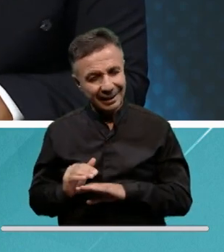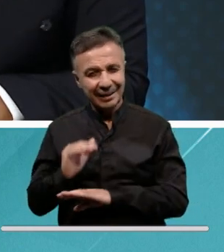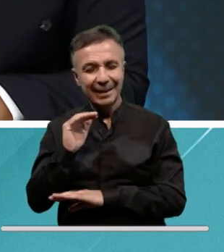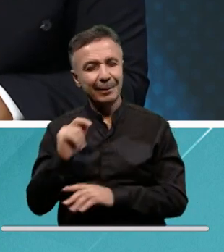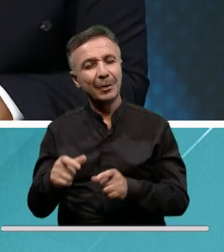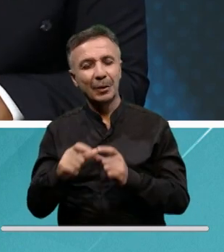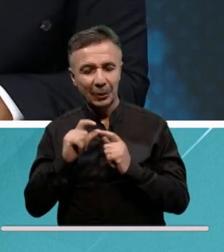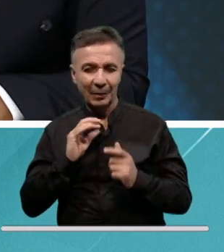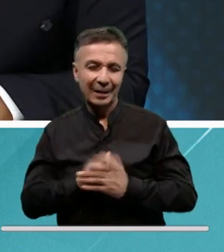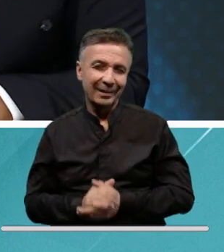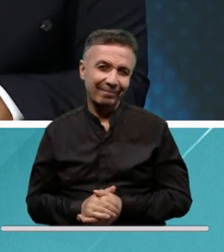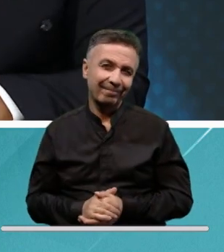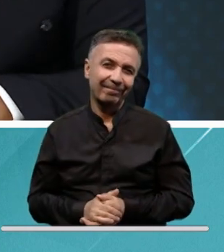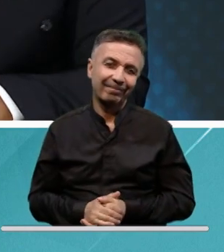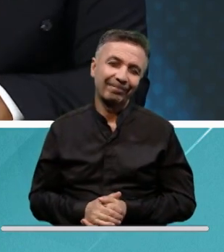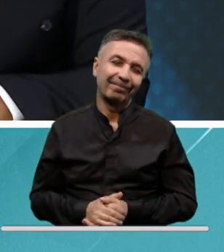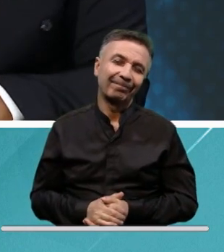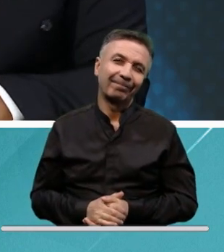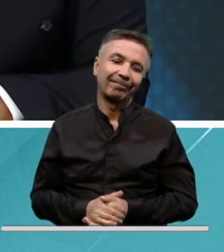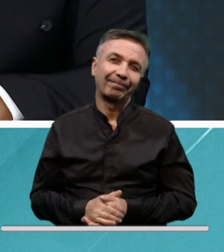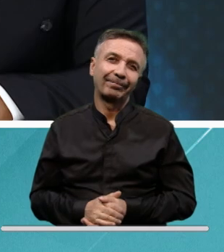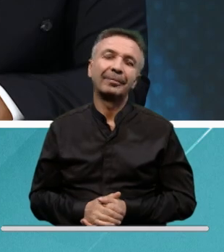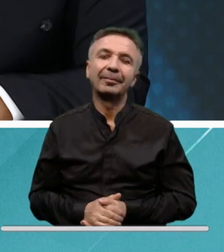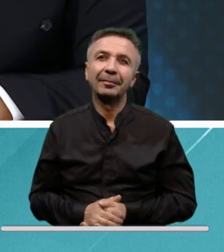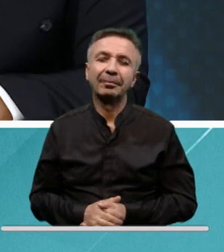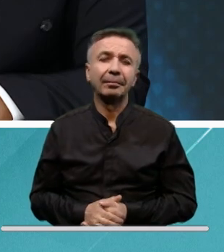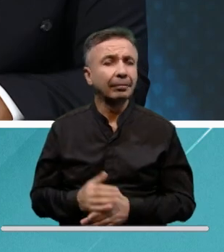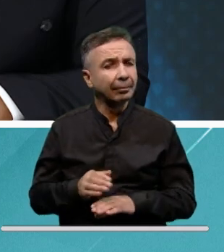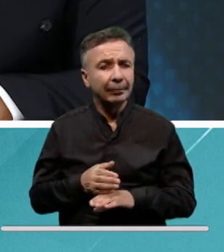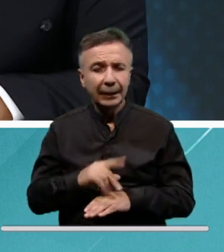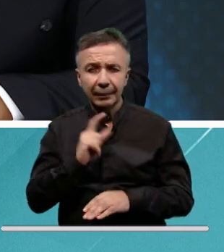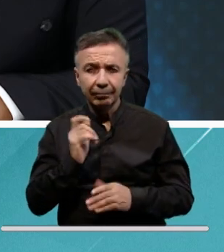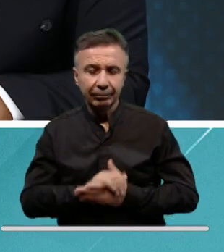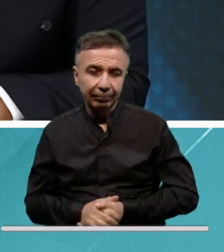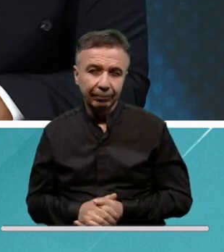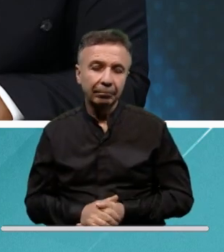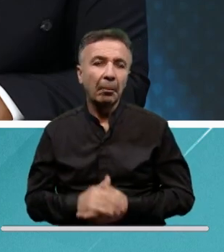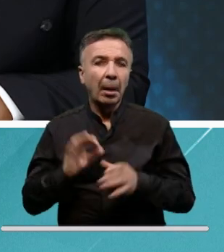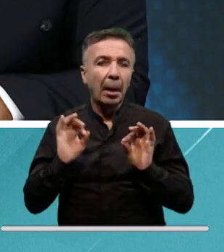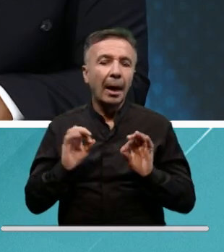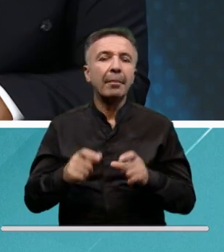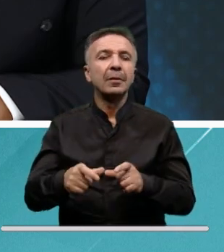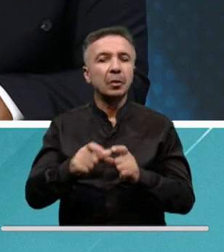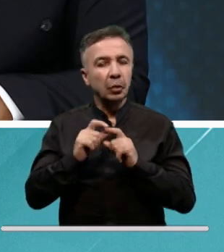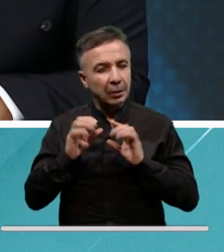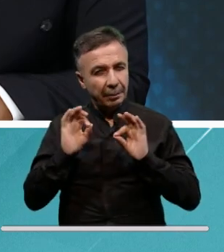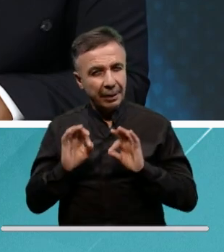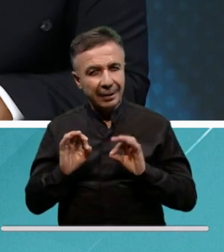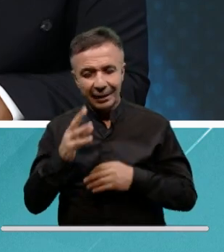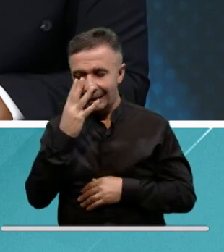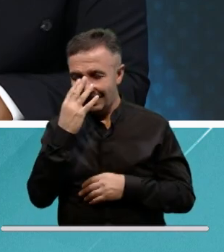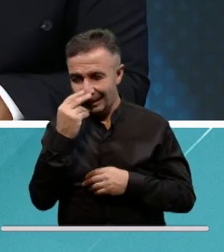eee çok muhterem hocam E neden çünkü hem sorunuza başlarken hediye